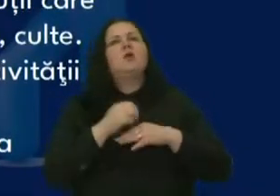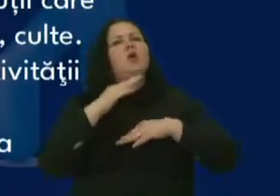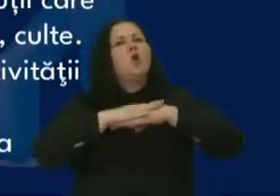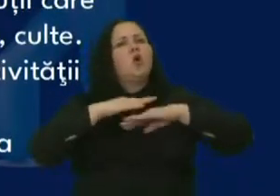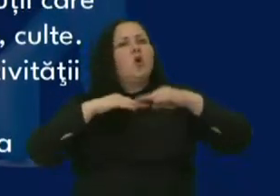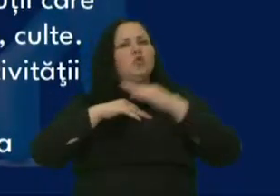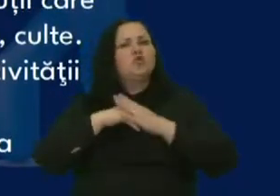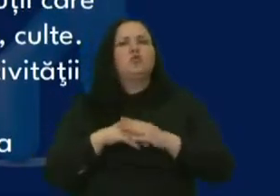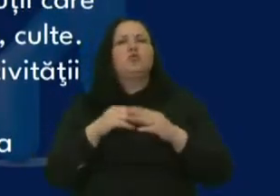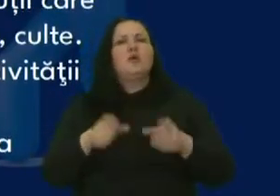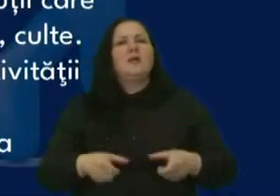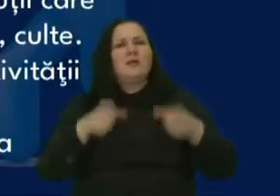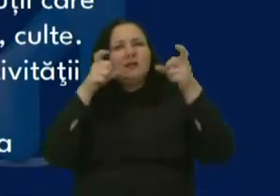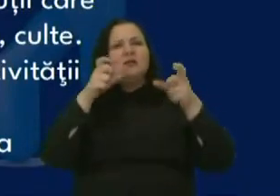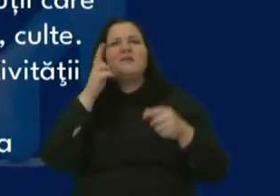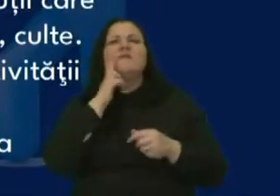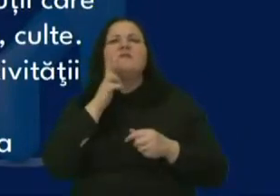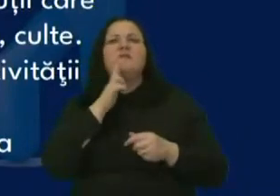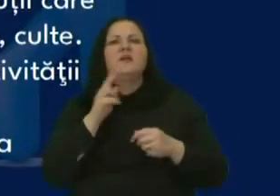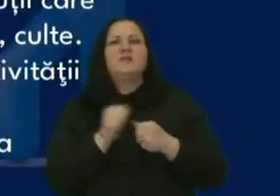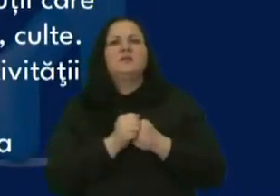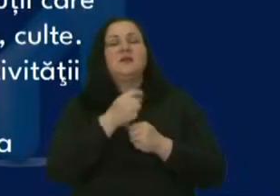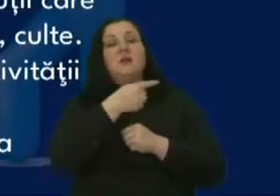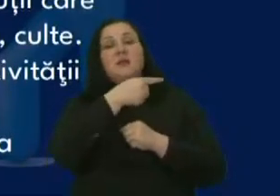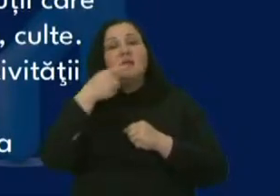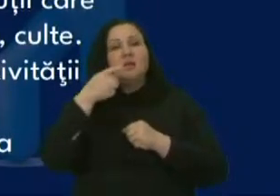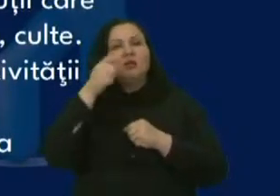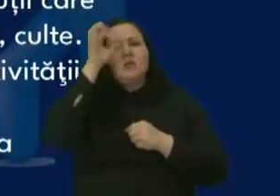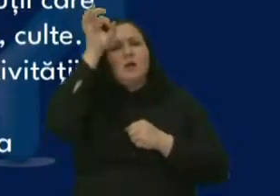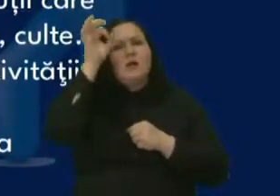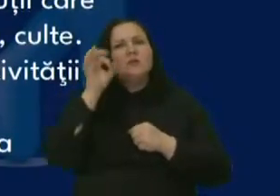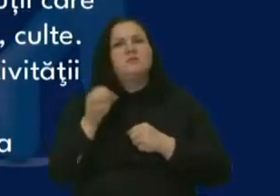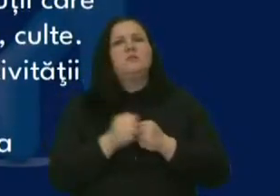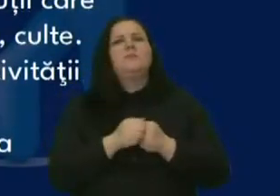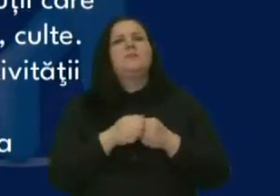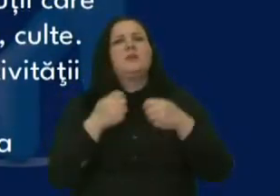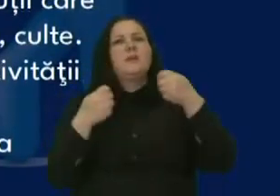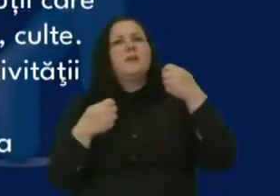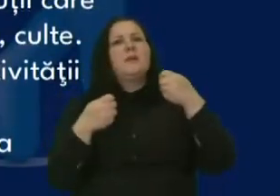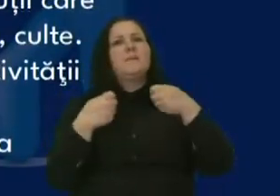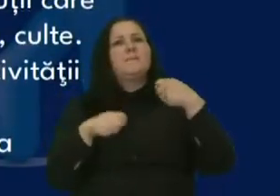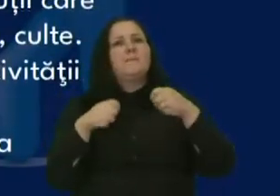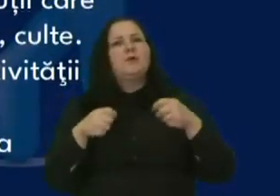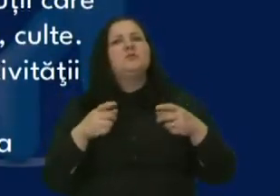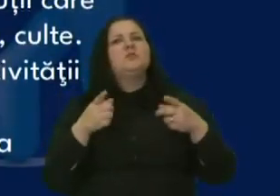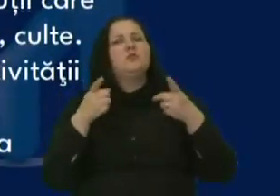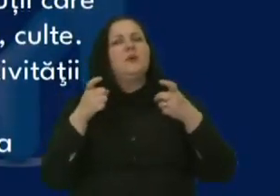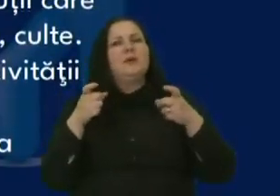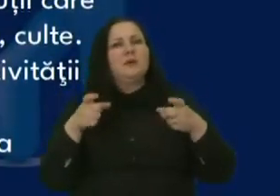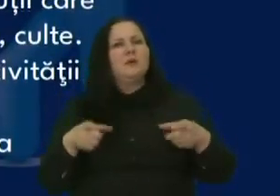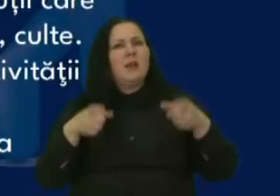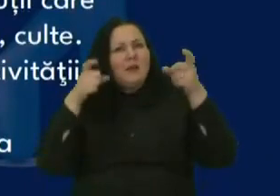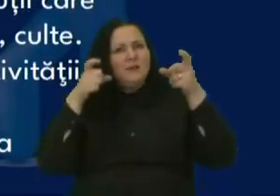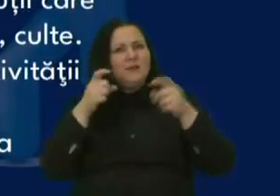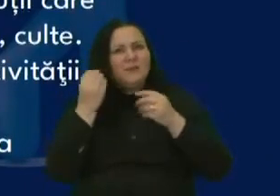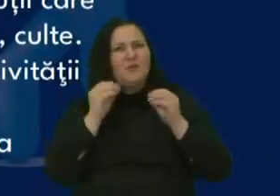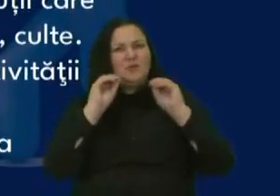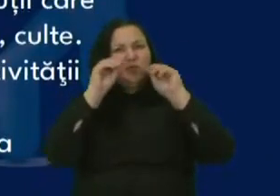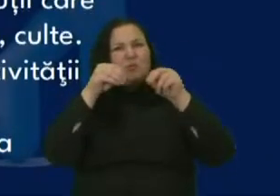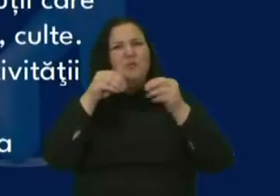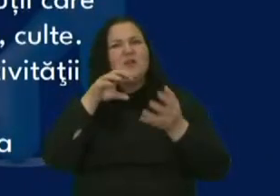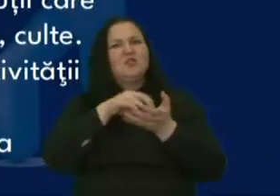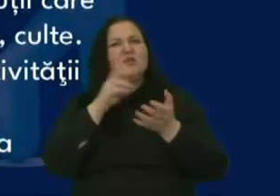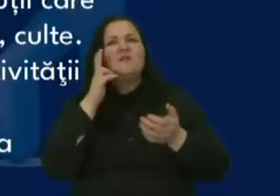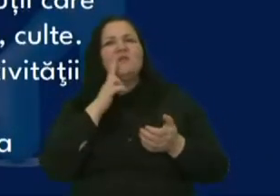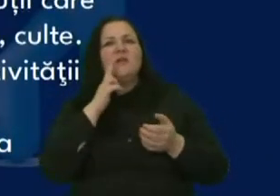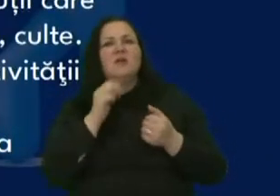menținerea în continuare a facilităților de reducere a impozitul pe clădiri cu 50% pentru cei care construiesc clădiri verzi în orașul nostru programul de gratuități la